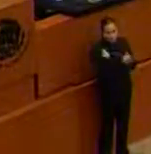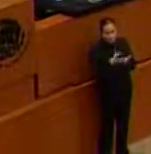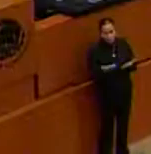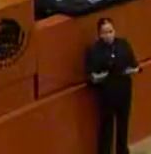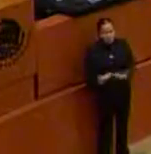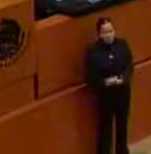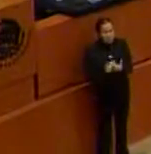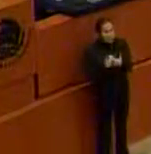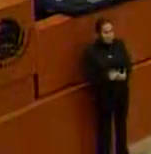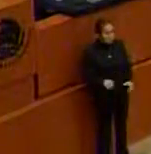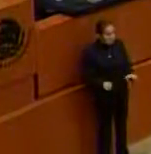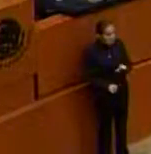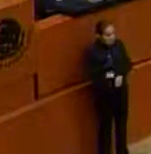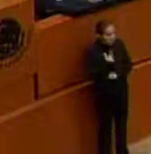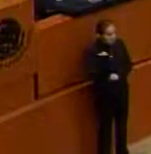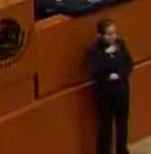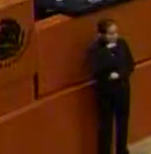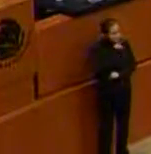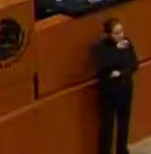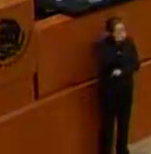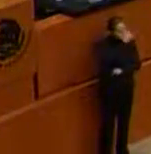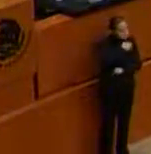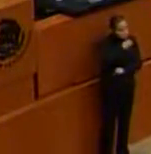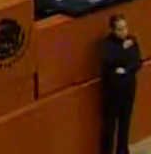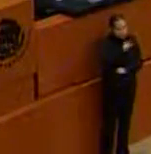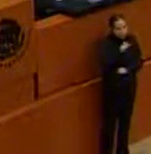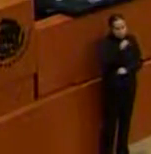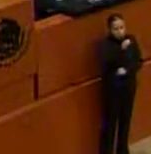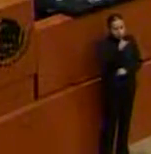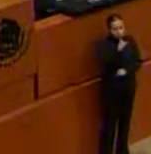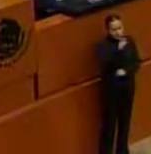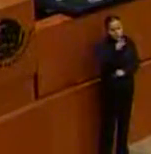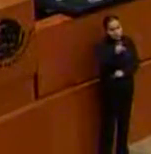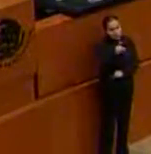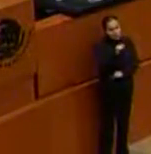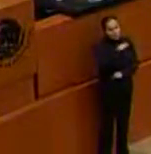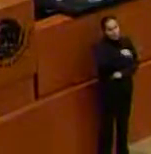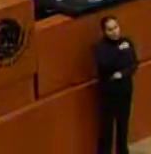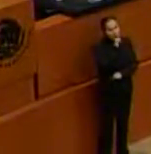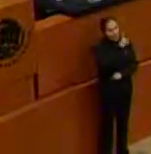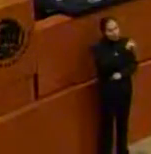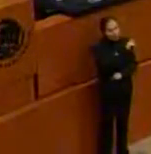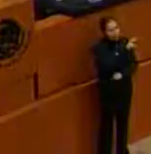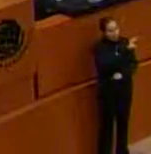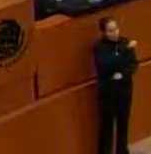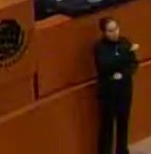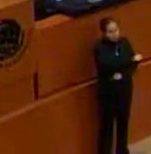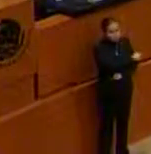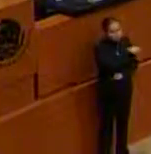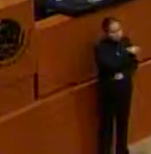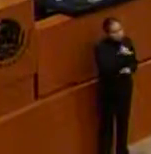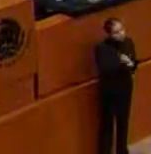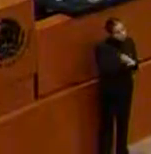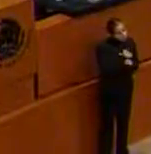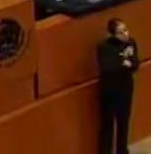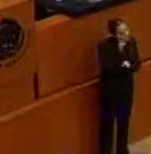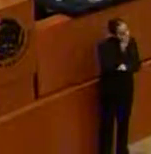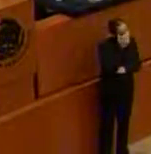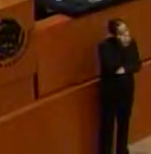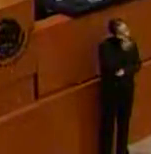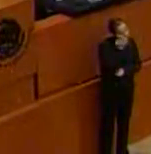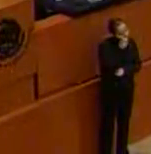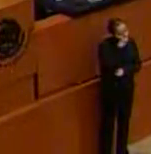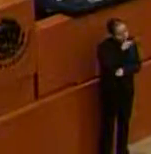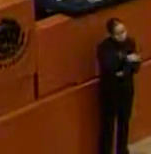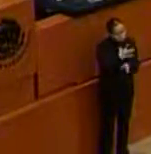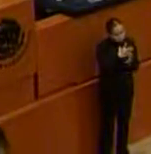des projections d'études, notamment d'Oxford, on en a discuté aussi au forum de Davos, qui table sur